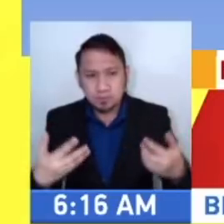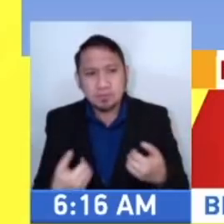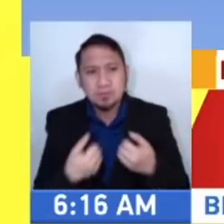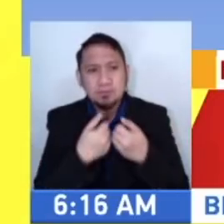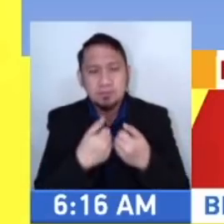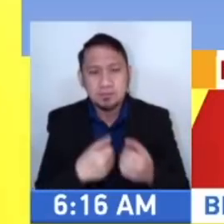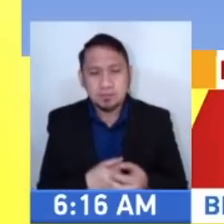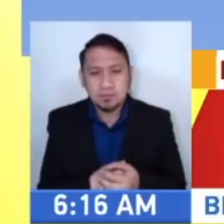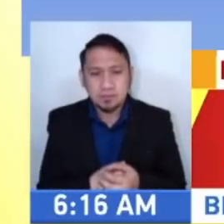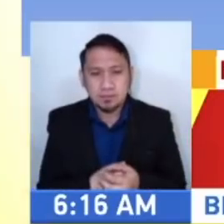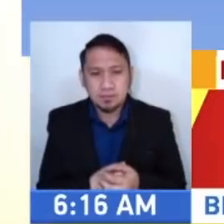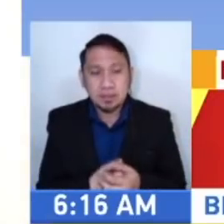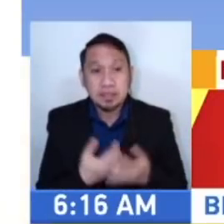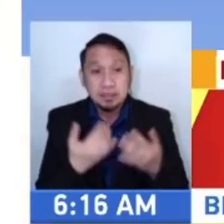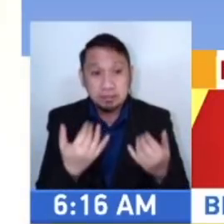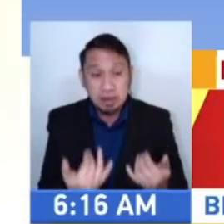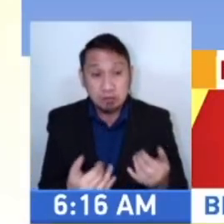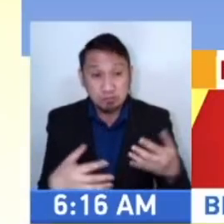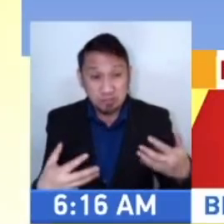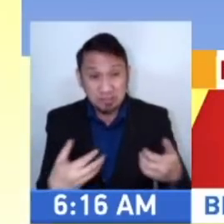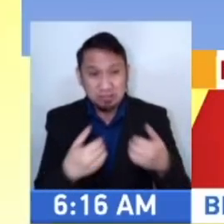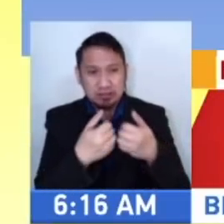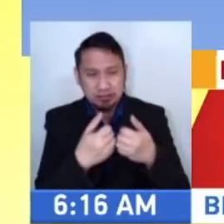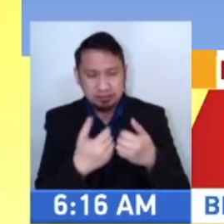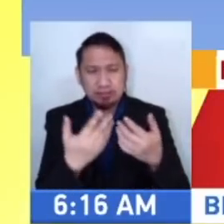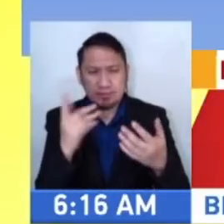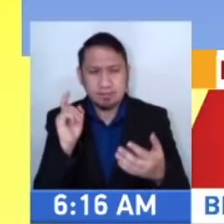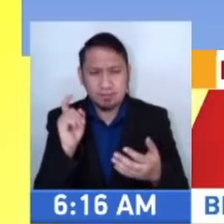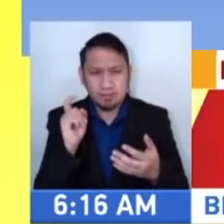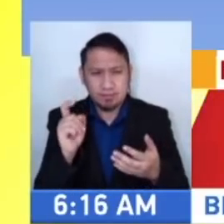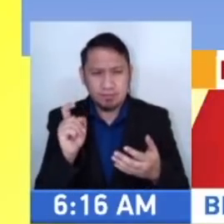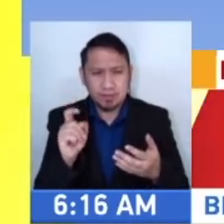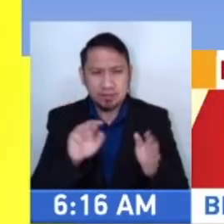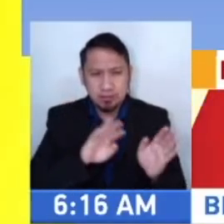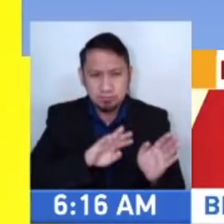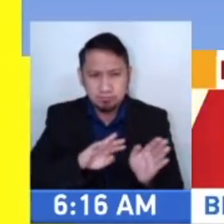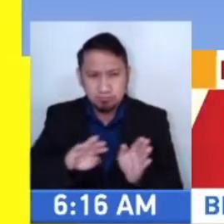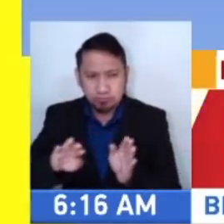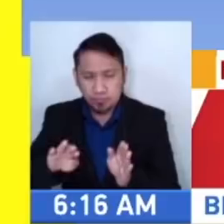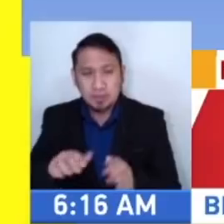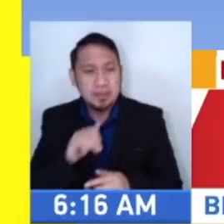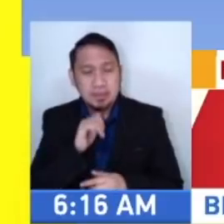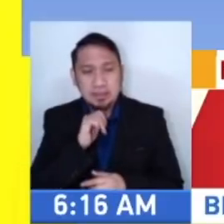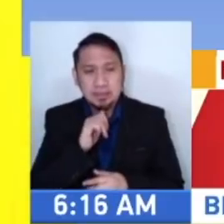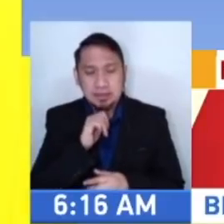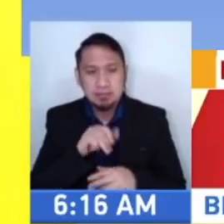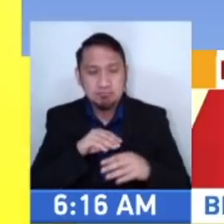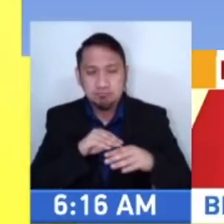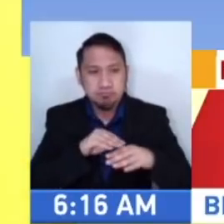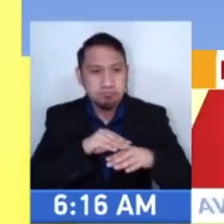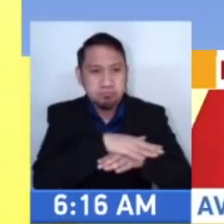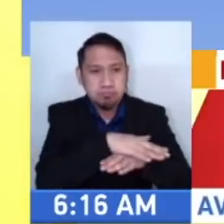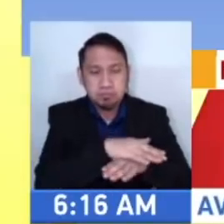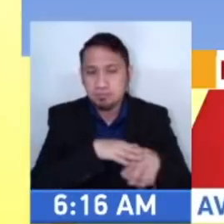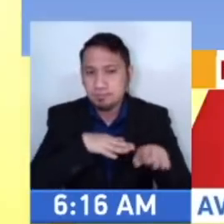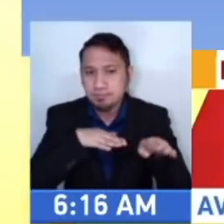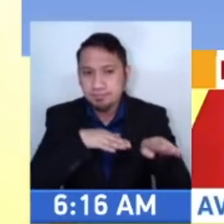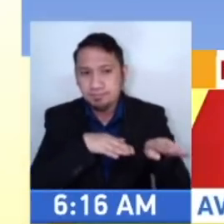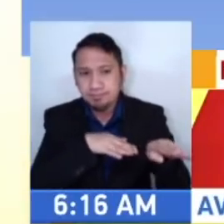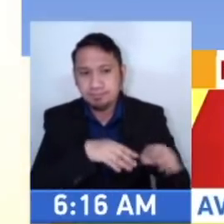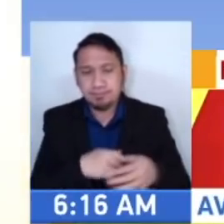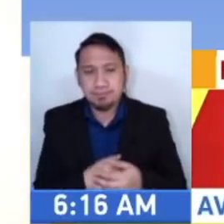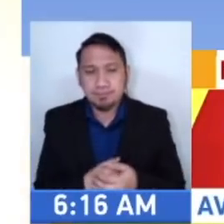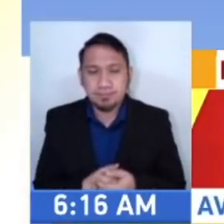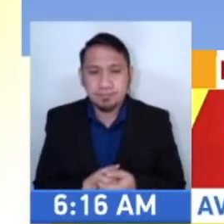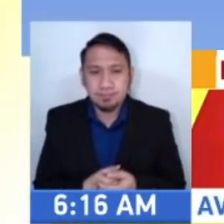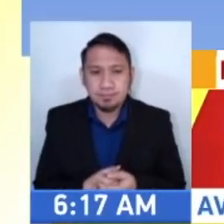po kaagad. So, hindi na po ito nag-cause pa po na mas matagal na pagdaloy ng traffic natin dito.